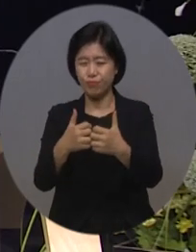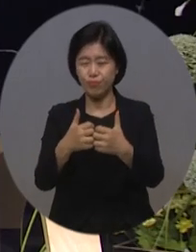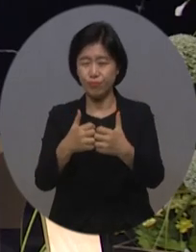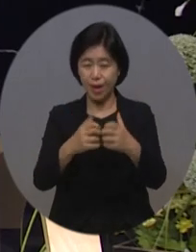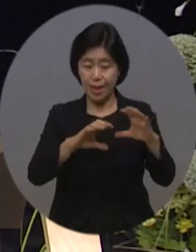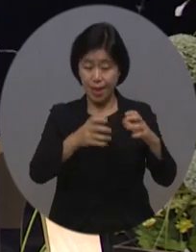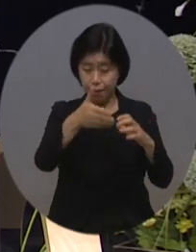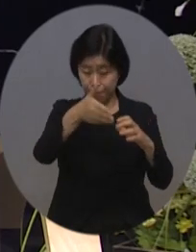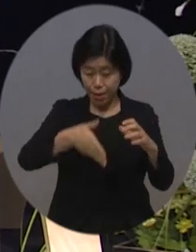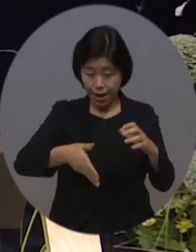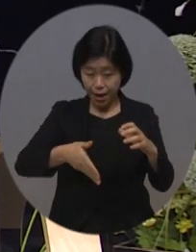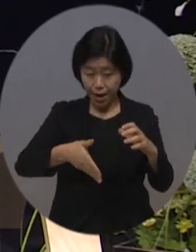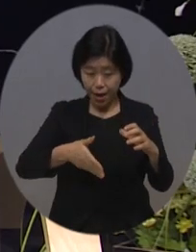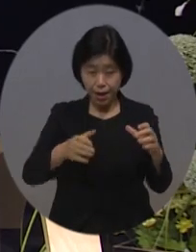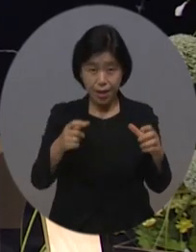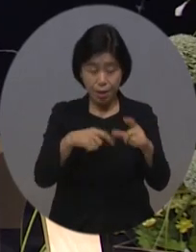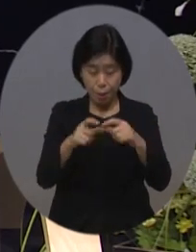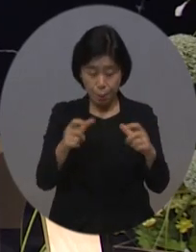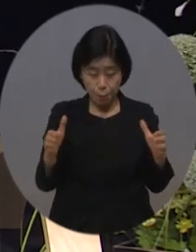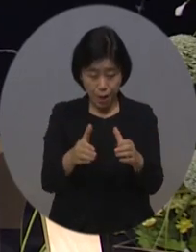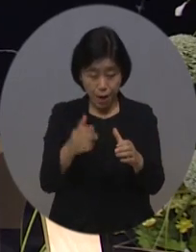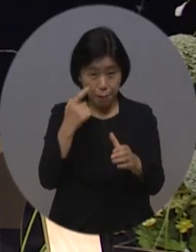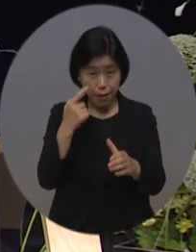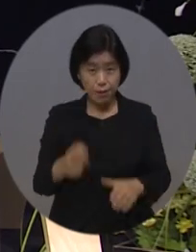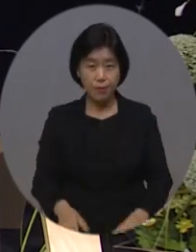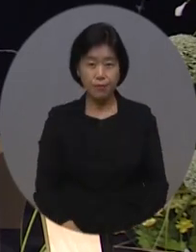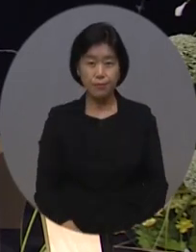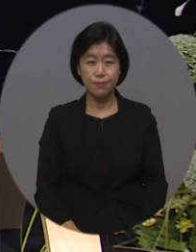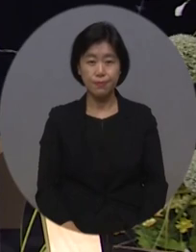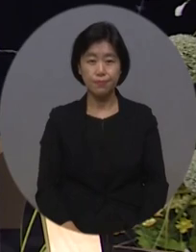국경선 범주로 좁혀볼까요? 아니,